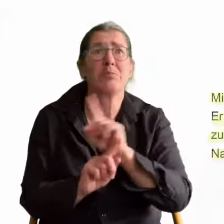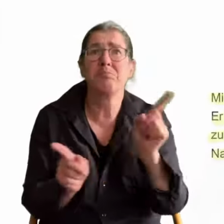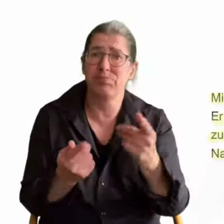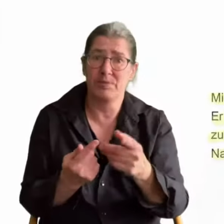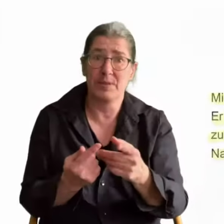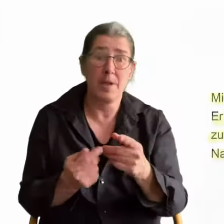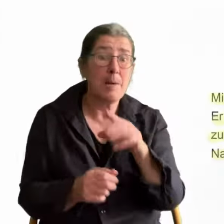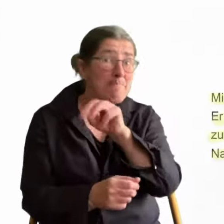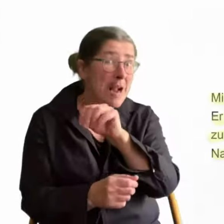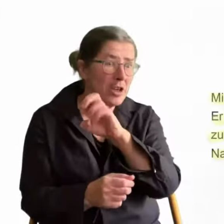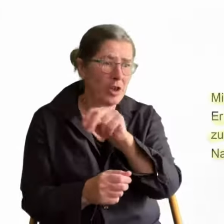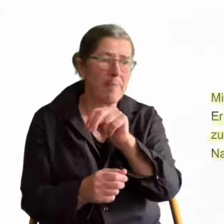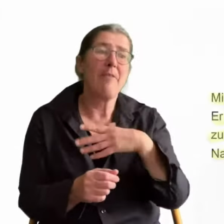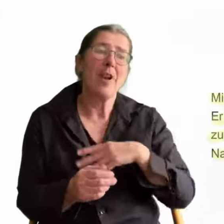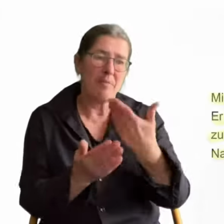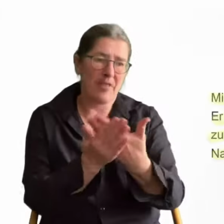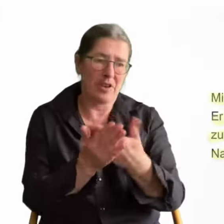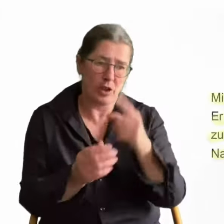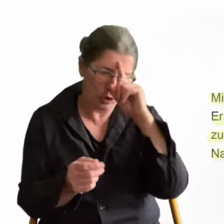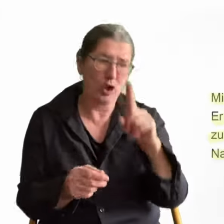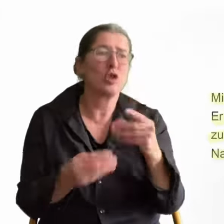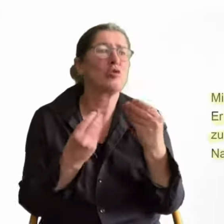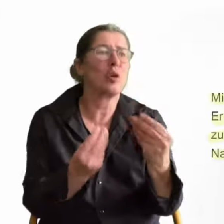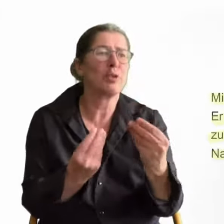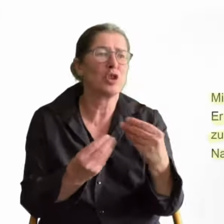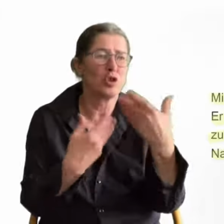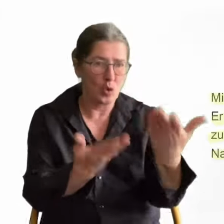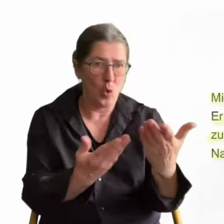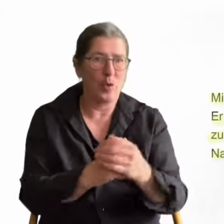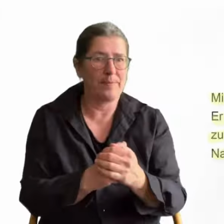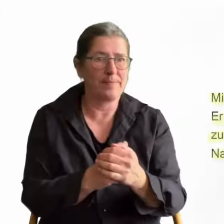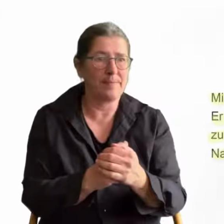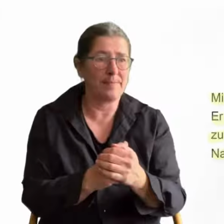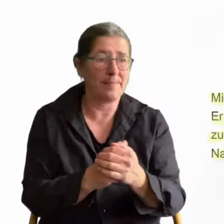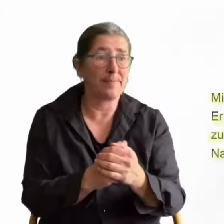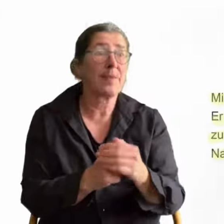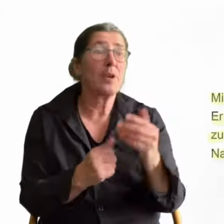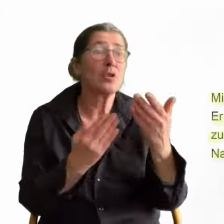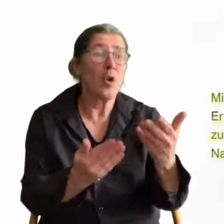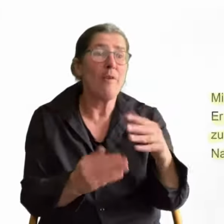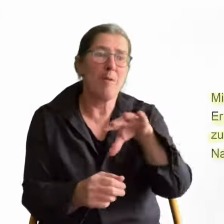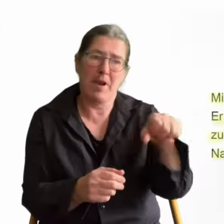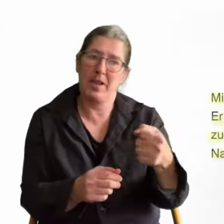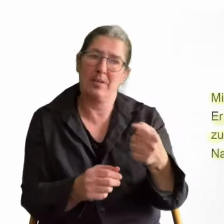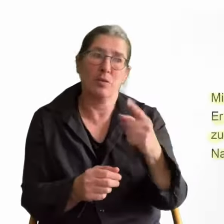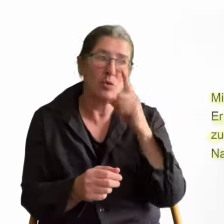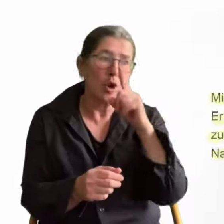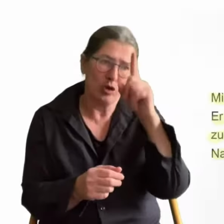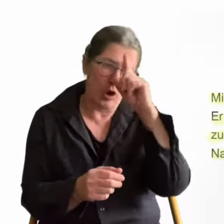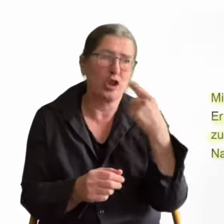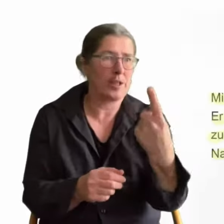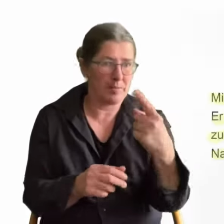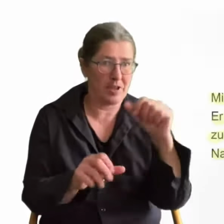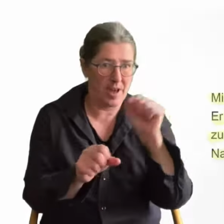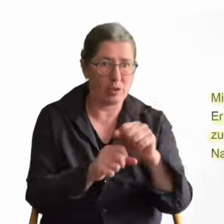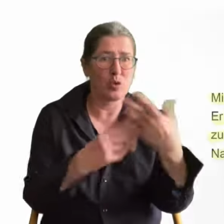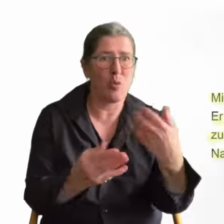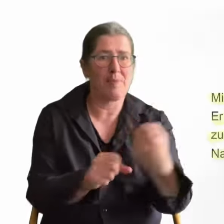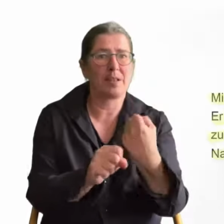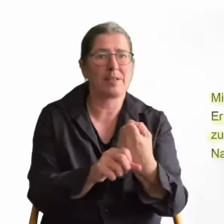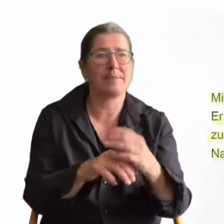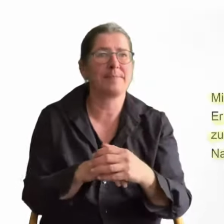experiment beweisen dass das bei den deutschen sehr typisch ist und dass solche verbrechen eigentlich nur von deutschen durchgeführt werden